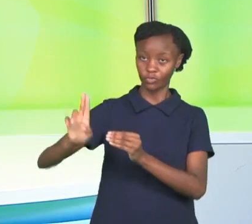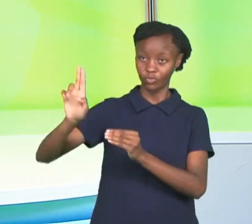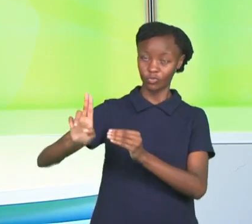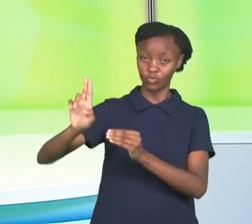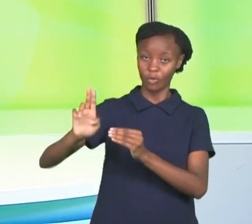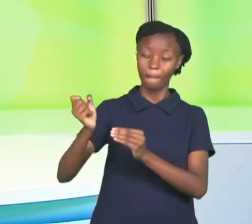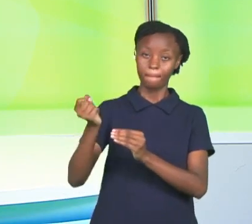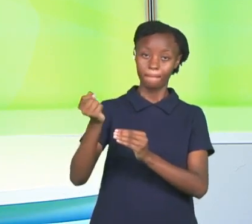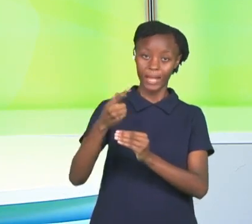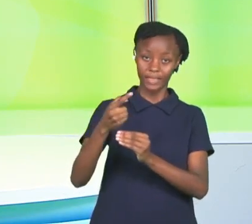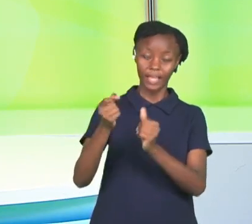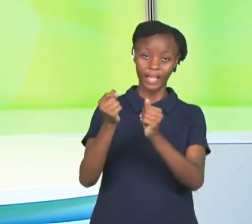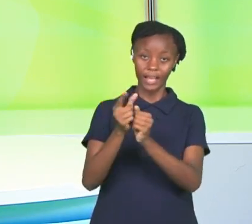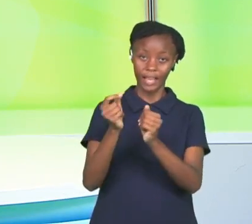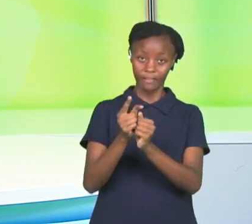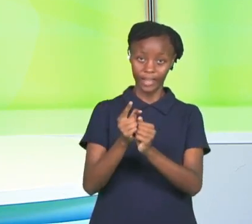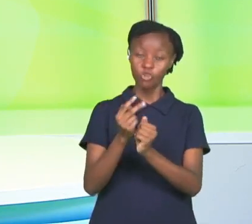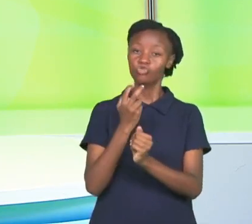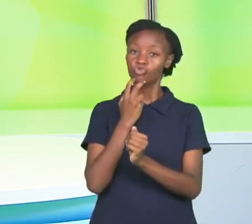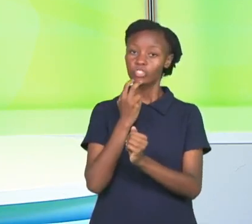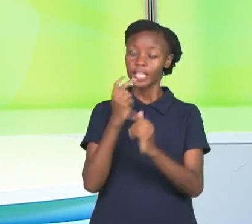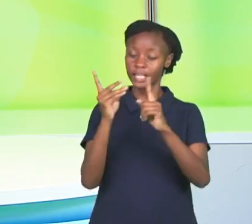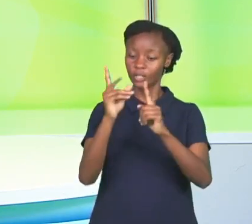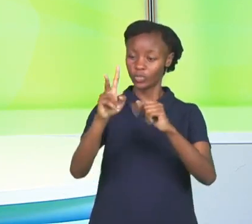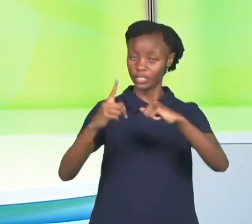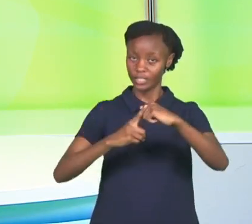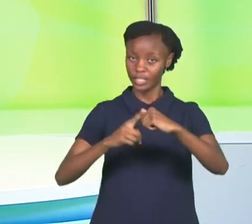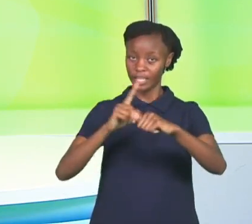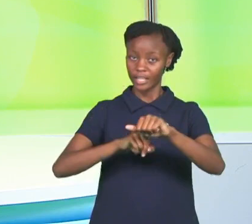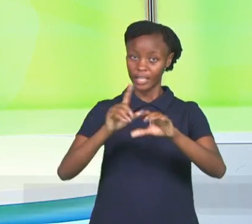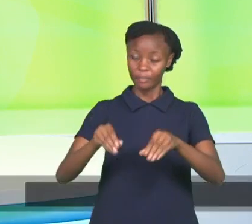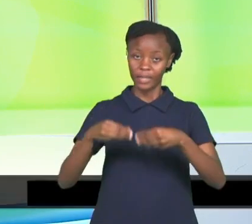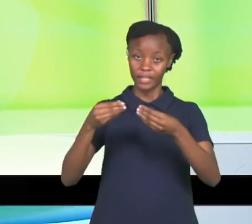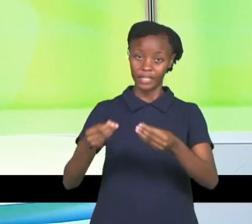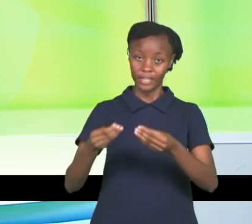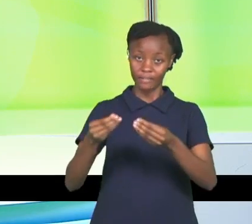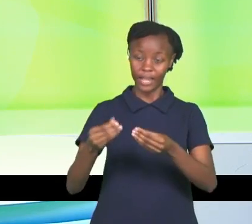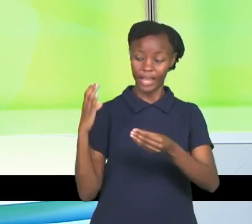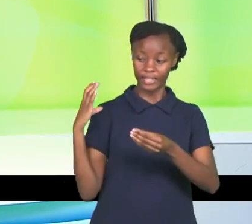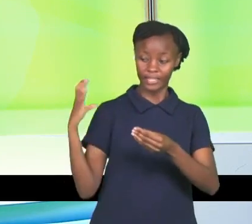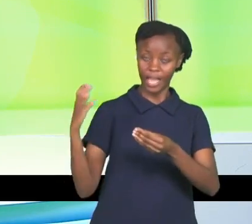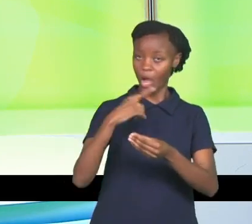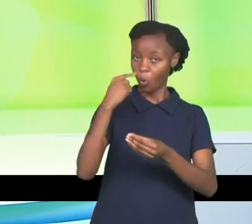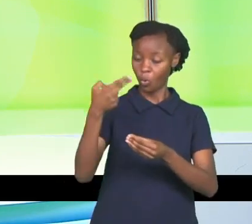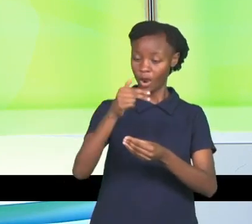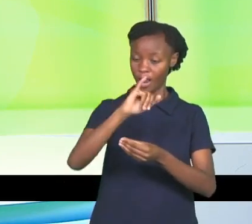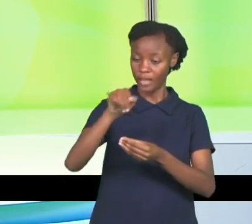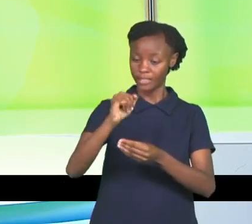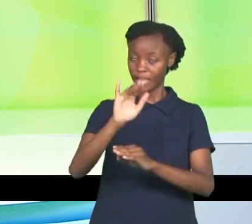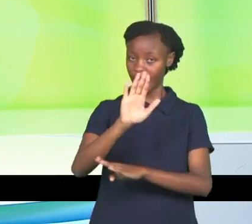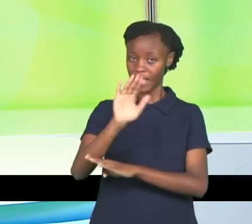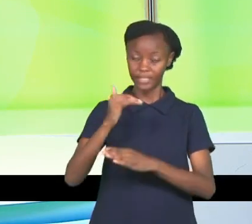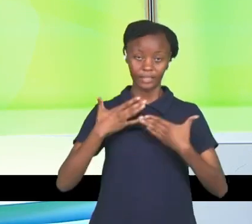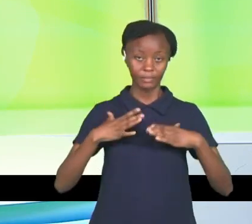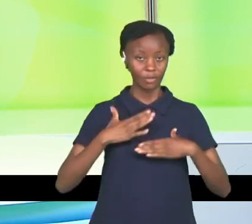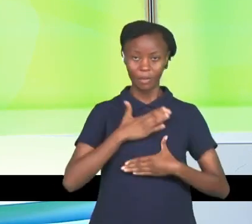26 mwezi huu. Akitoa taarifa hii, mwenyekiti wa tume iliyotwikwa jukumu la kufanikisha ripoti hiyo Yusuf Haj ameomba Wakenya kujiepusha na fununu